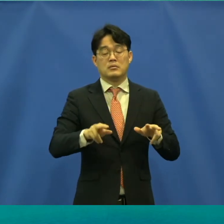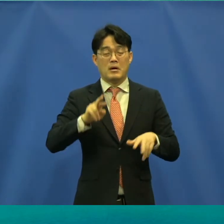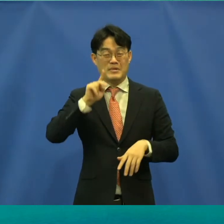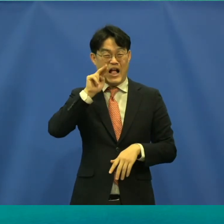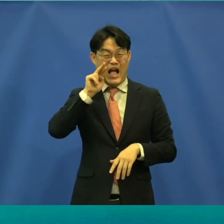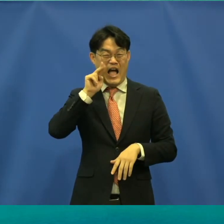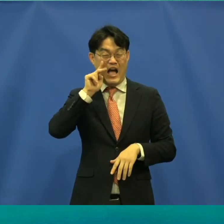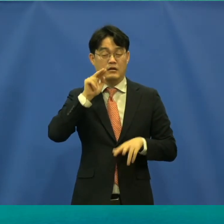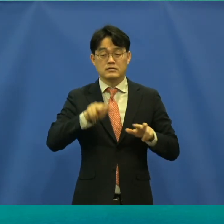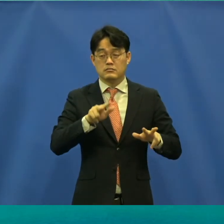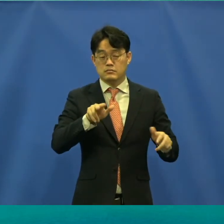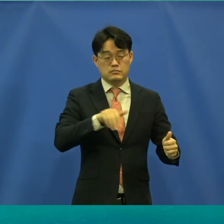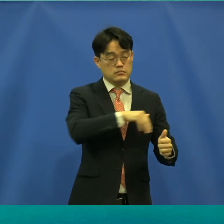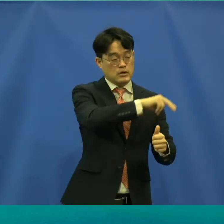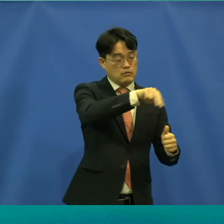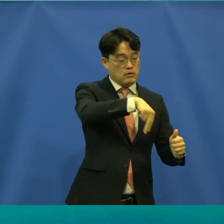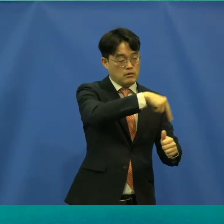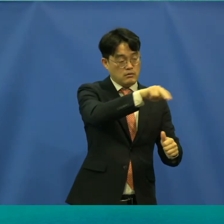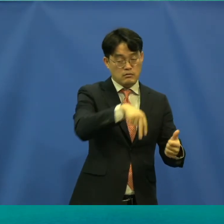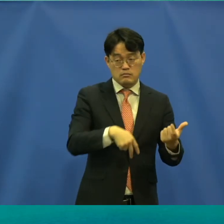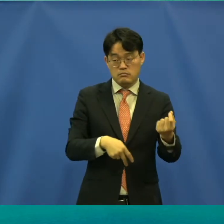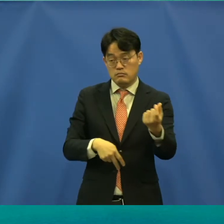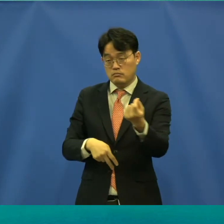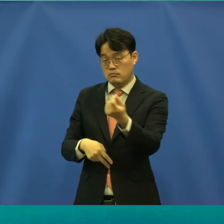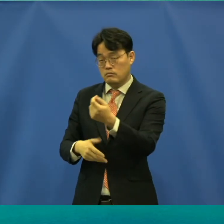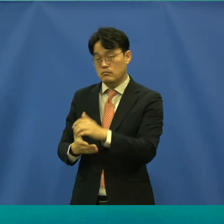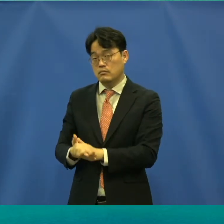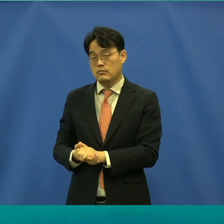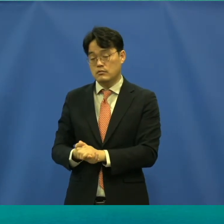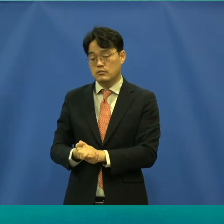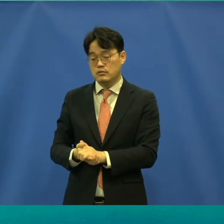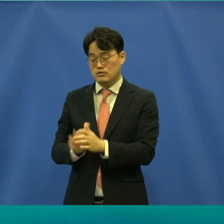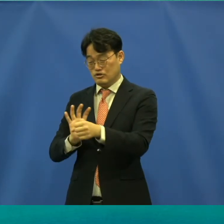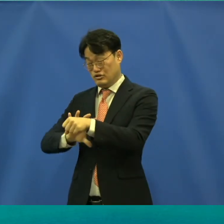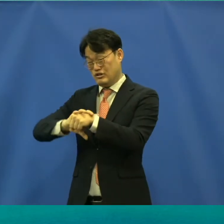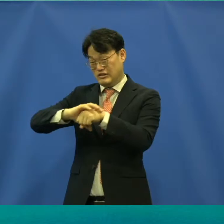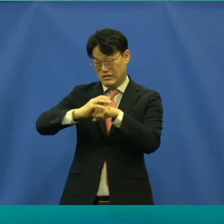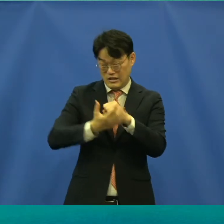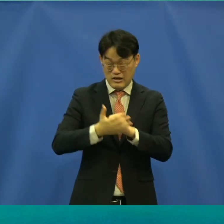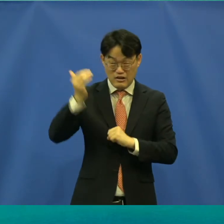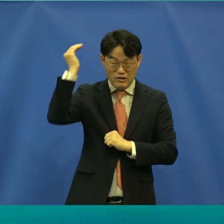비상이잖아요. 나라가 꼼두박질을 치고 있는 거잖아요.